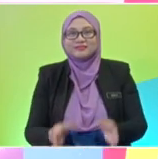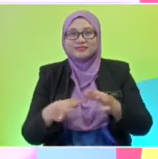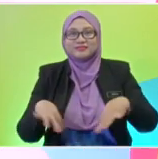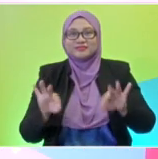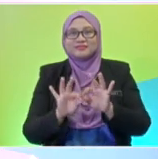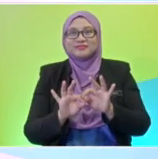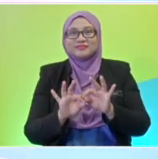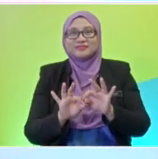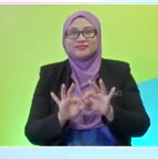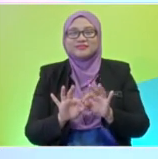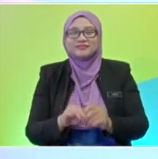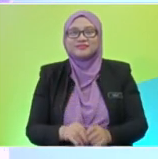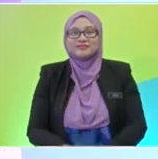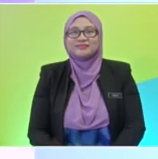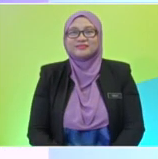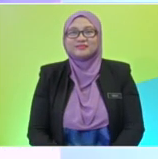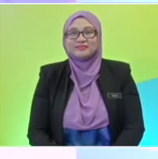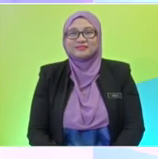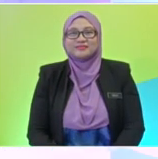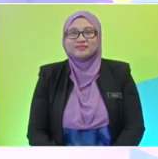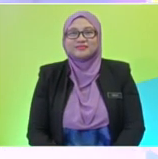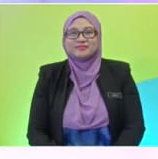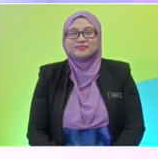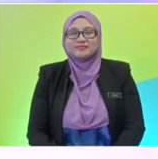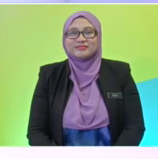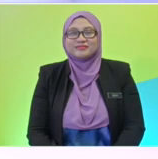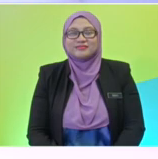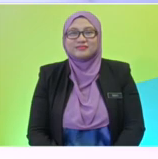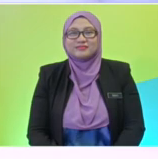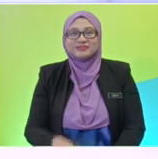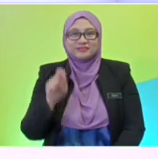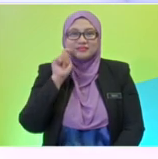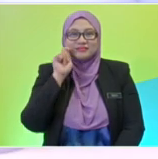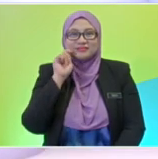berbaik-baik apa kepentingan bertoleransi di sini bisa silakan